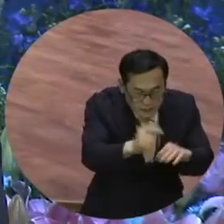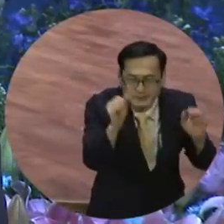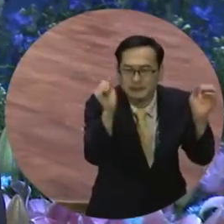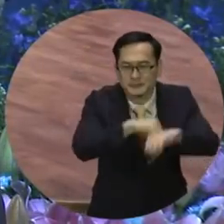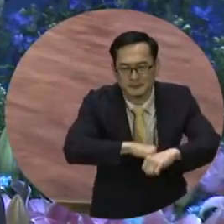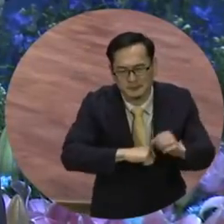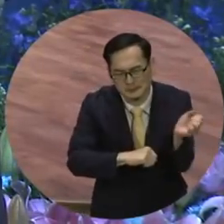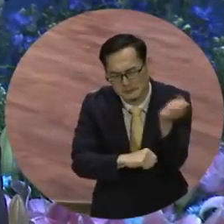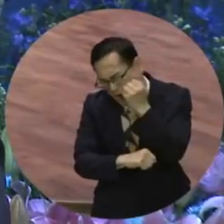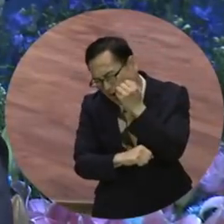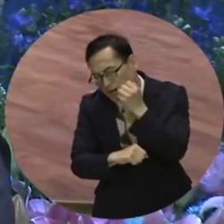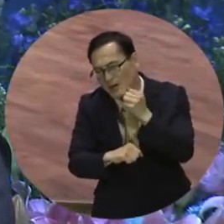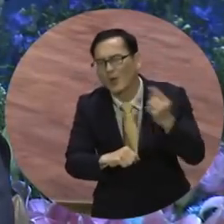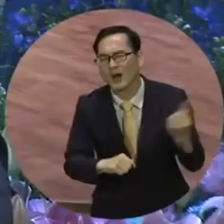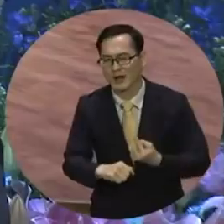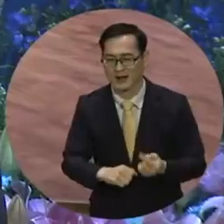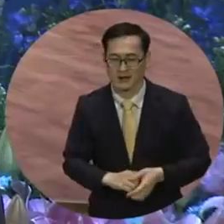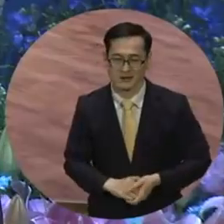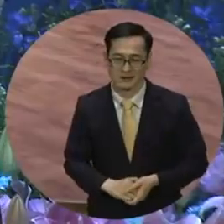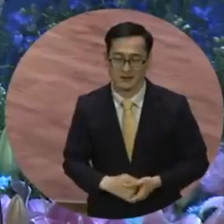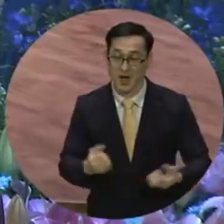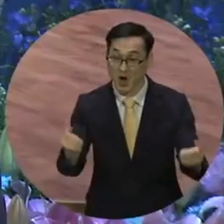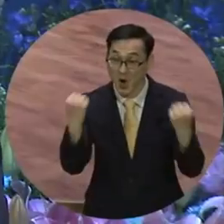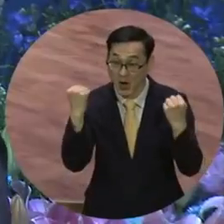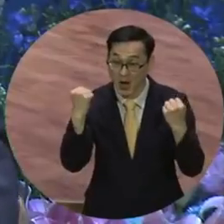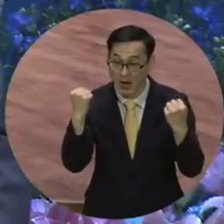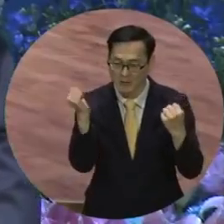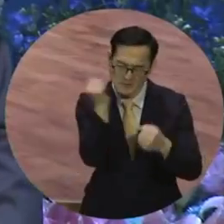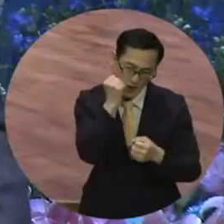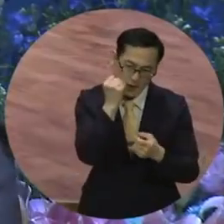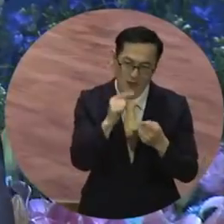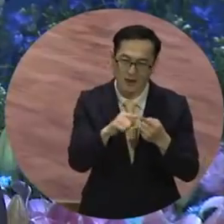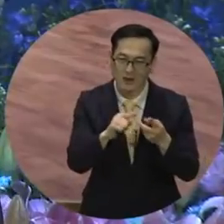날 무너집니다. 건강도 무너지고